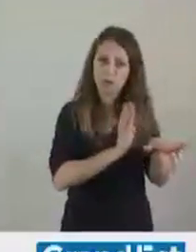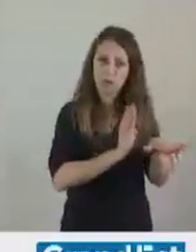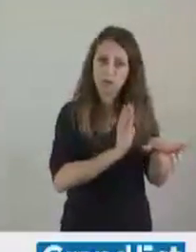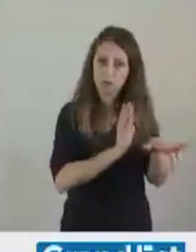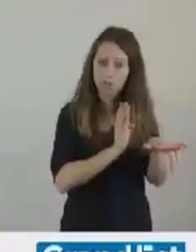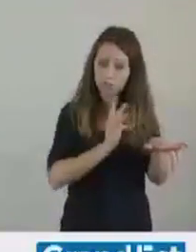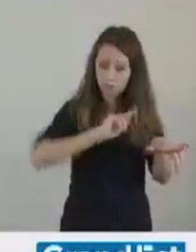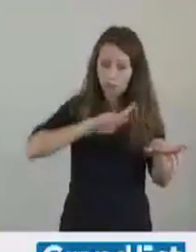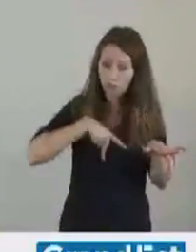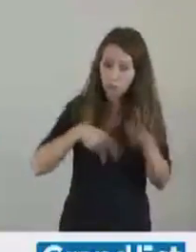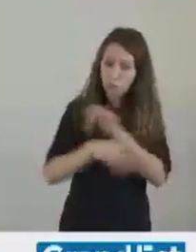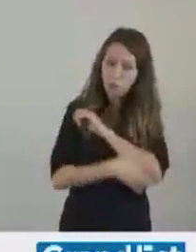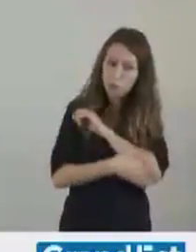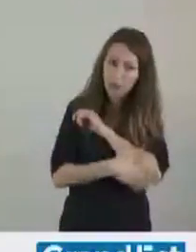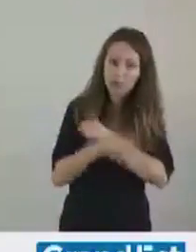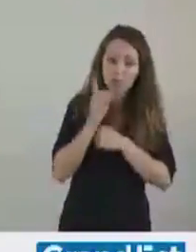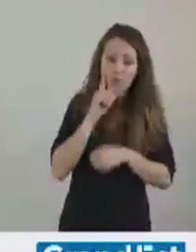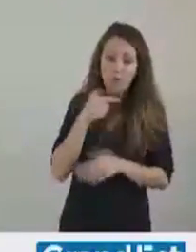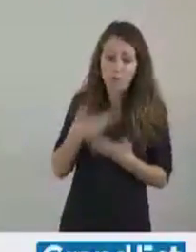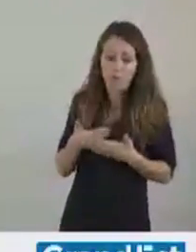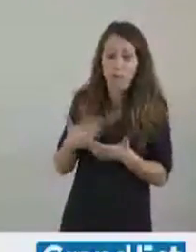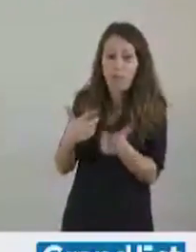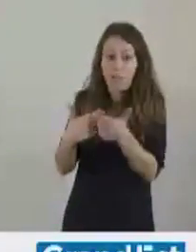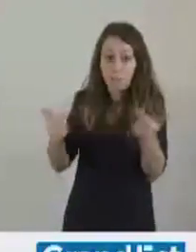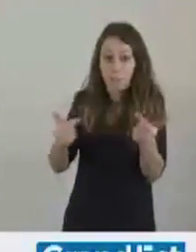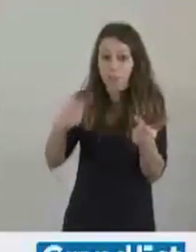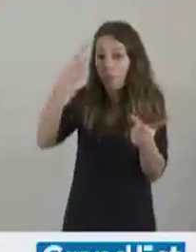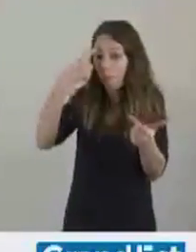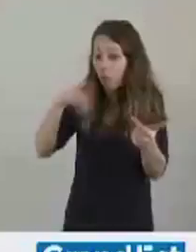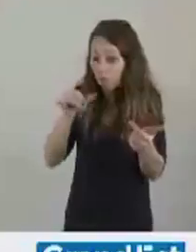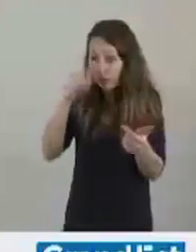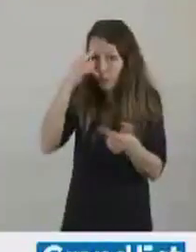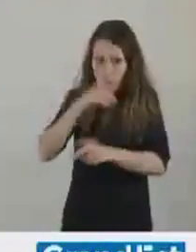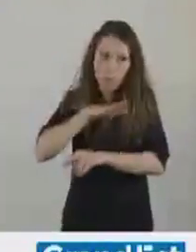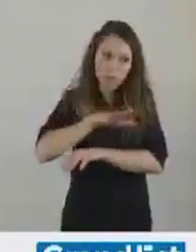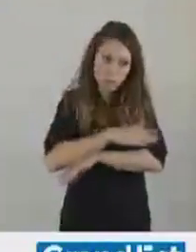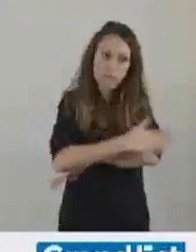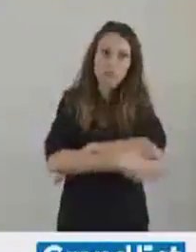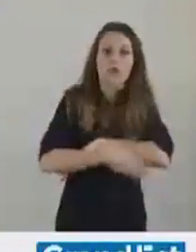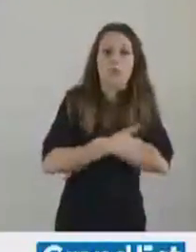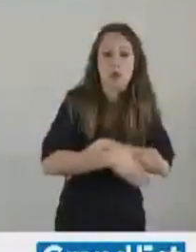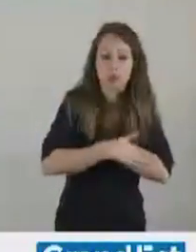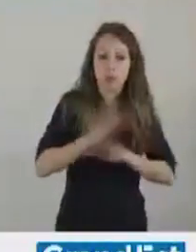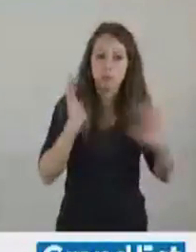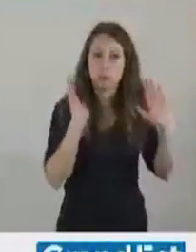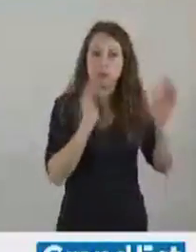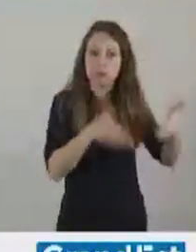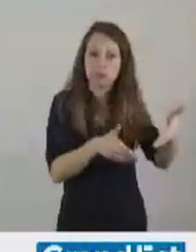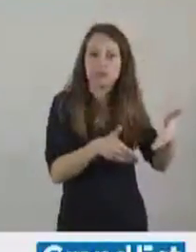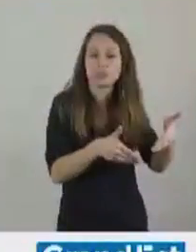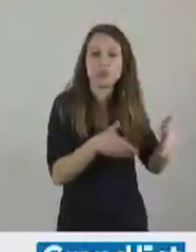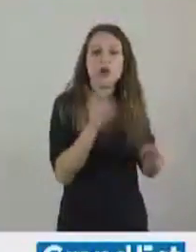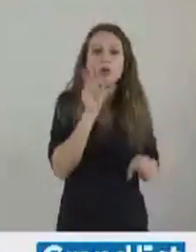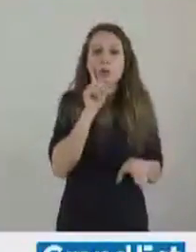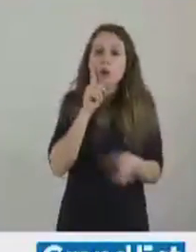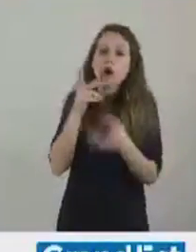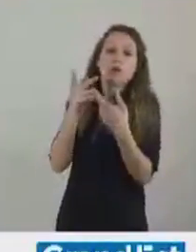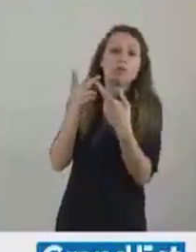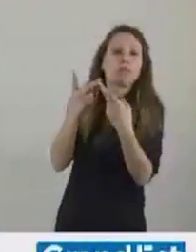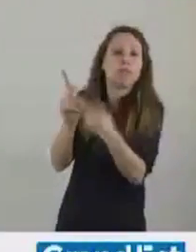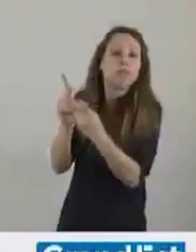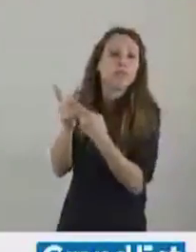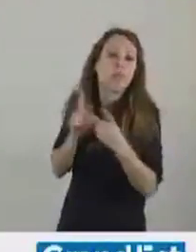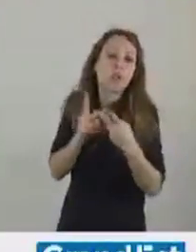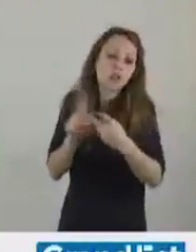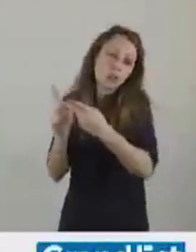tout un équipement à destination de la ruralité, puisque les agglomérations, les